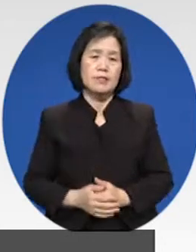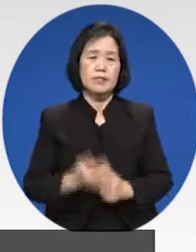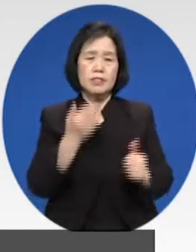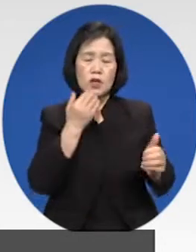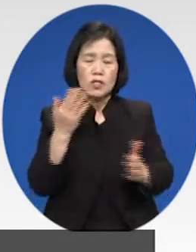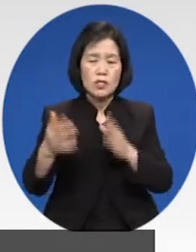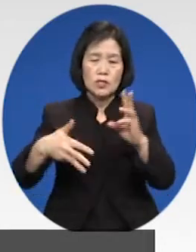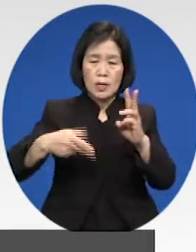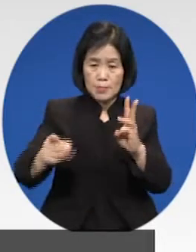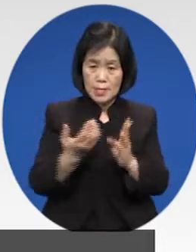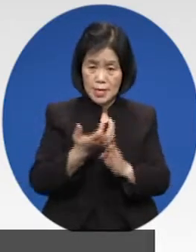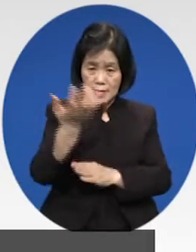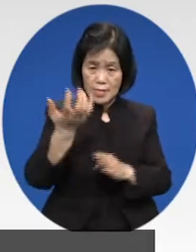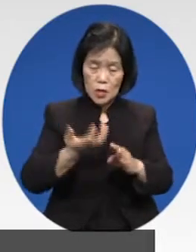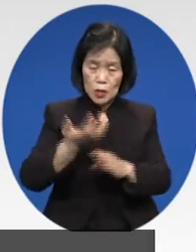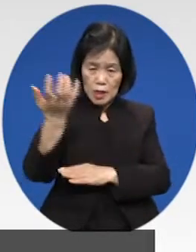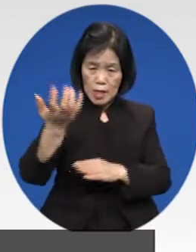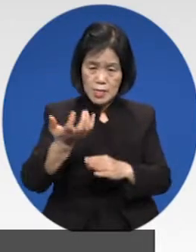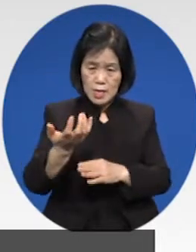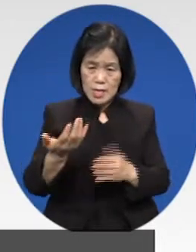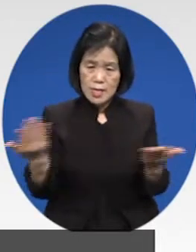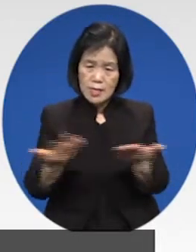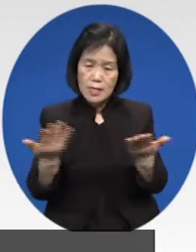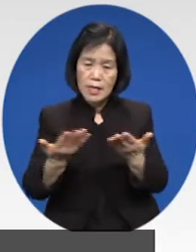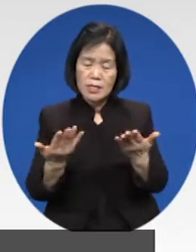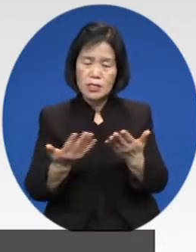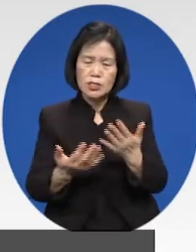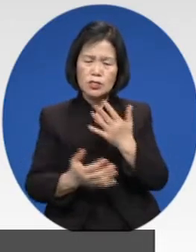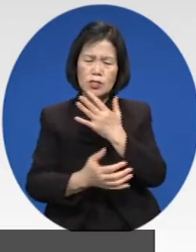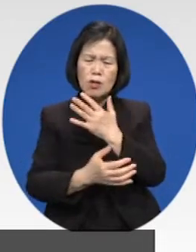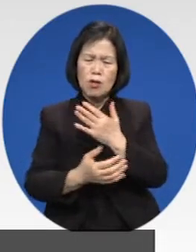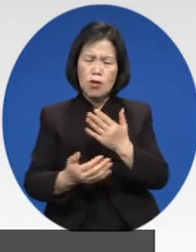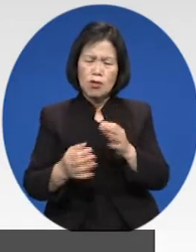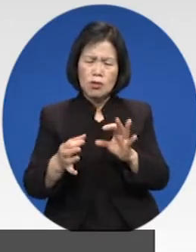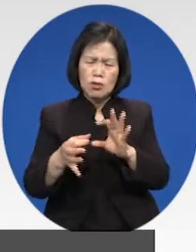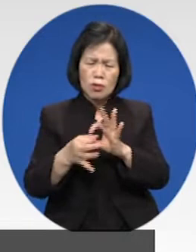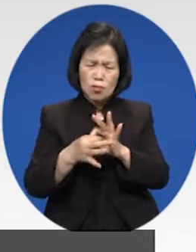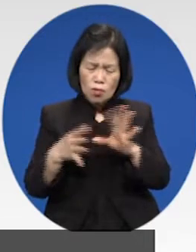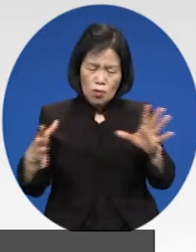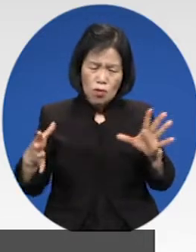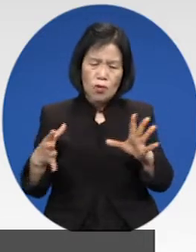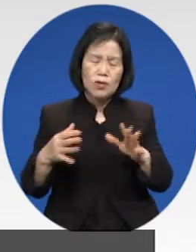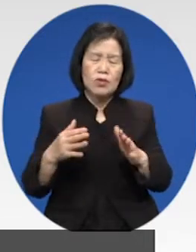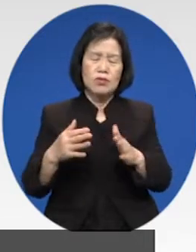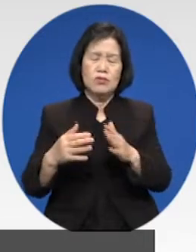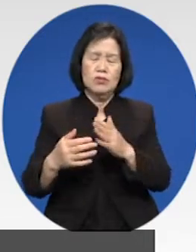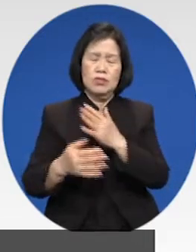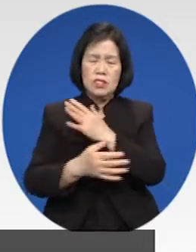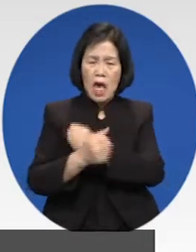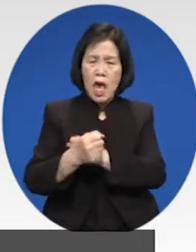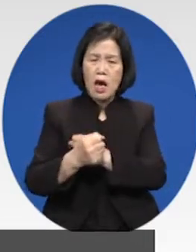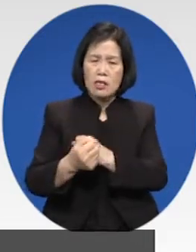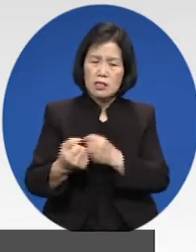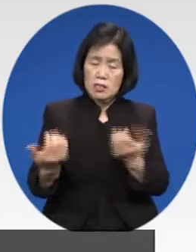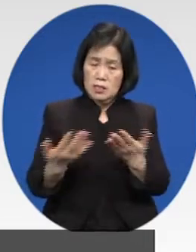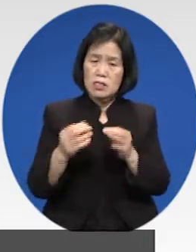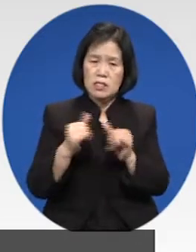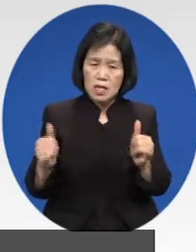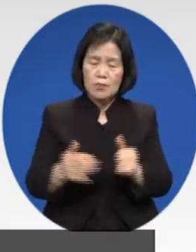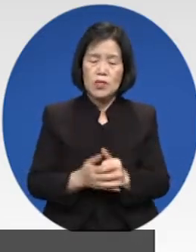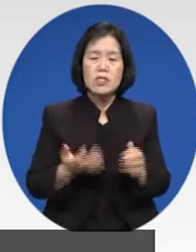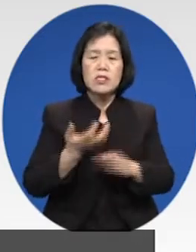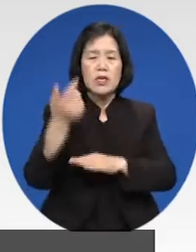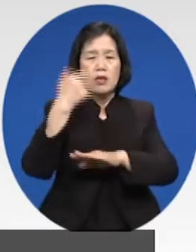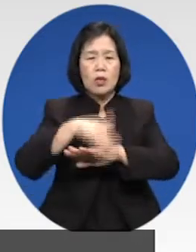경기도 3차 이전 대상 공공기관 무기 계약직에 호소라는 그런 제목의 기사인데, 3차 공공기관 이전